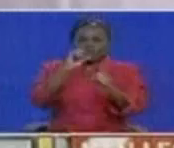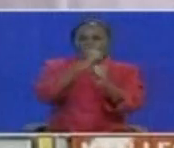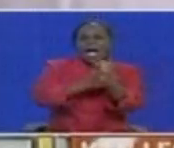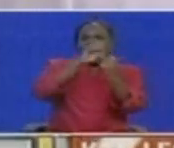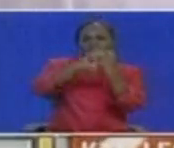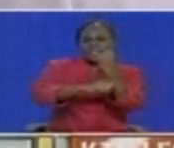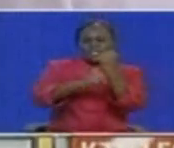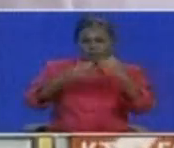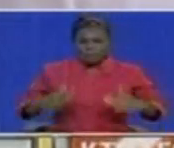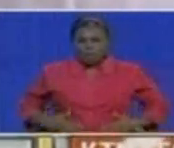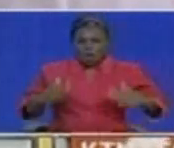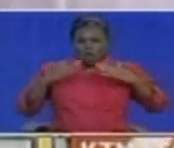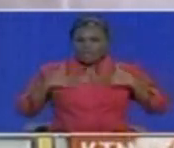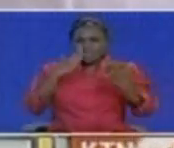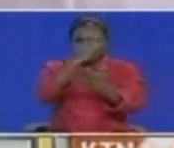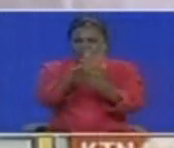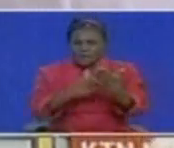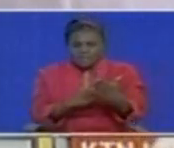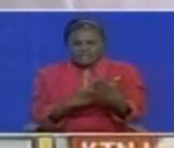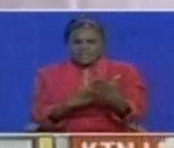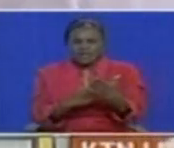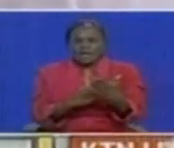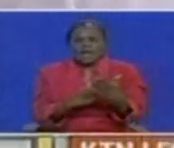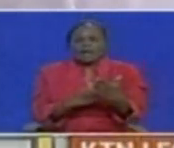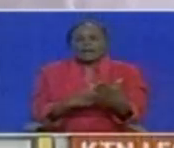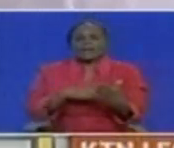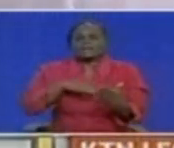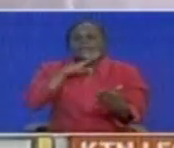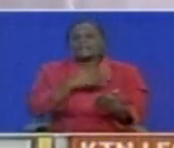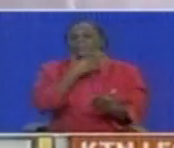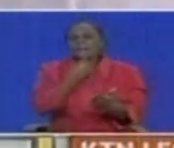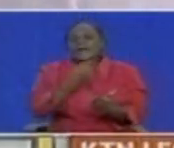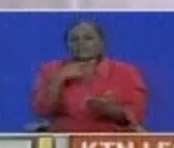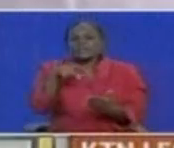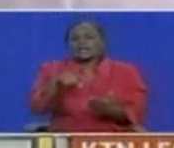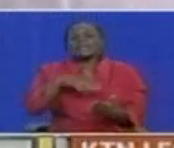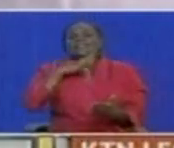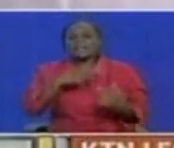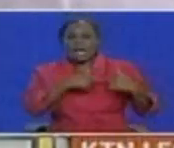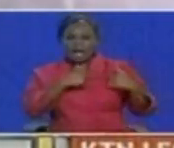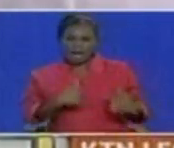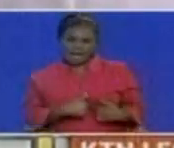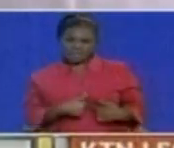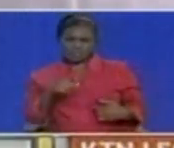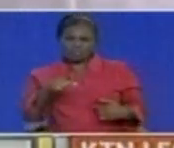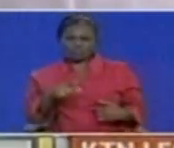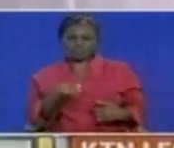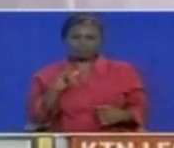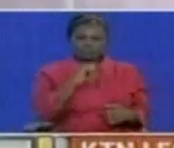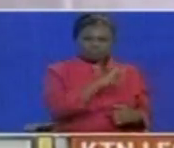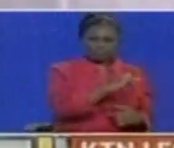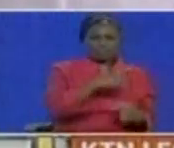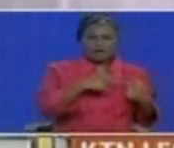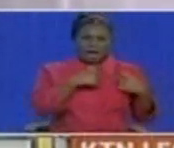from a brain dead person whose heart is still beating. We can maintain their heart so that you can